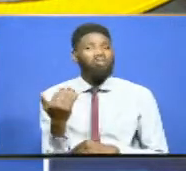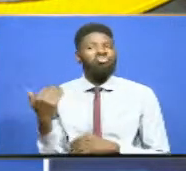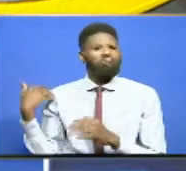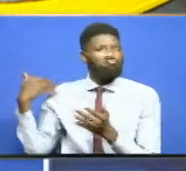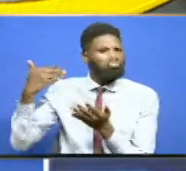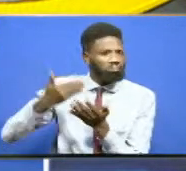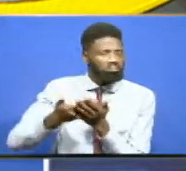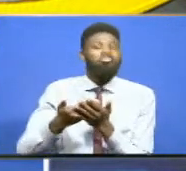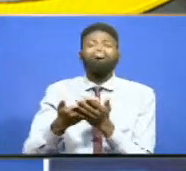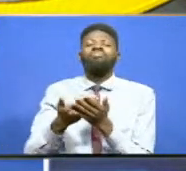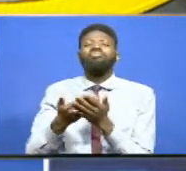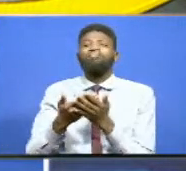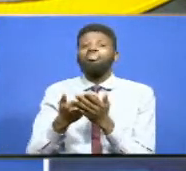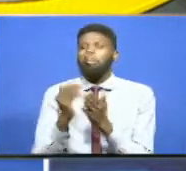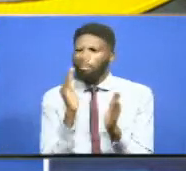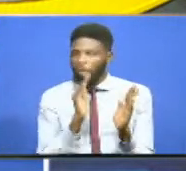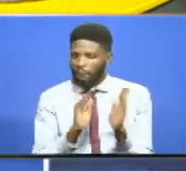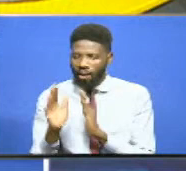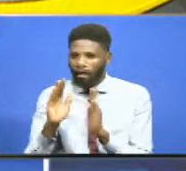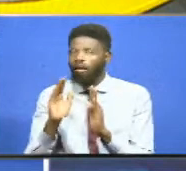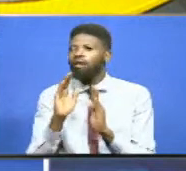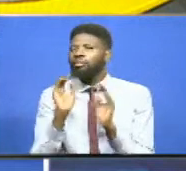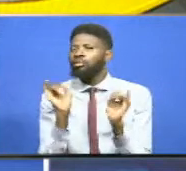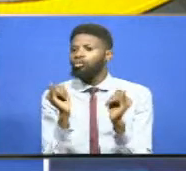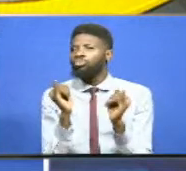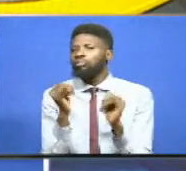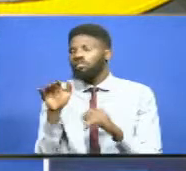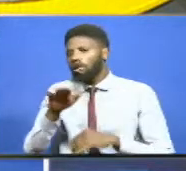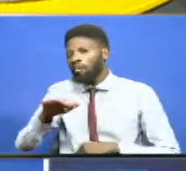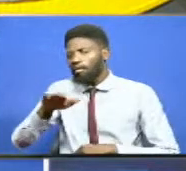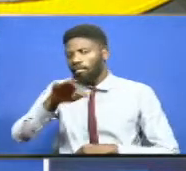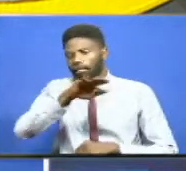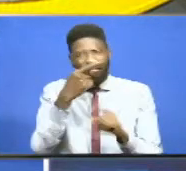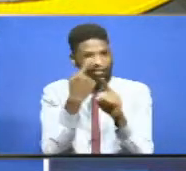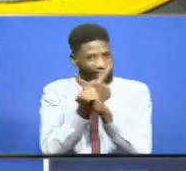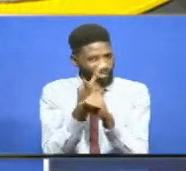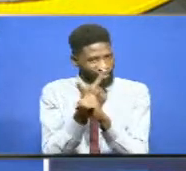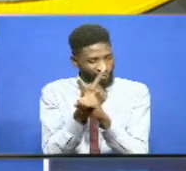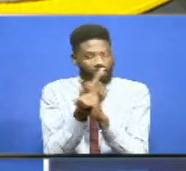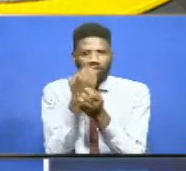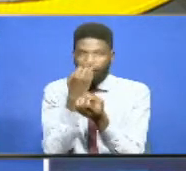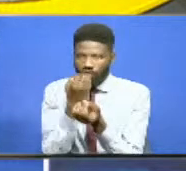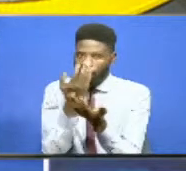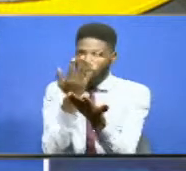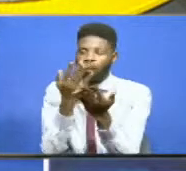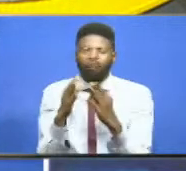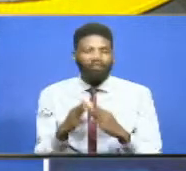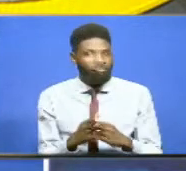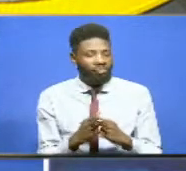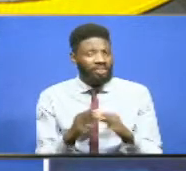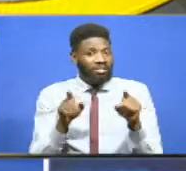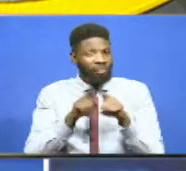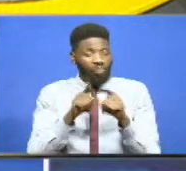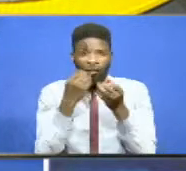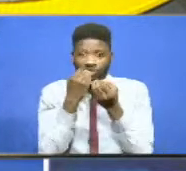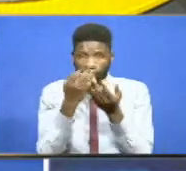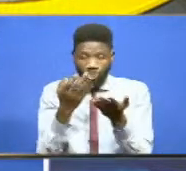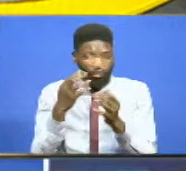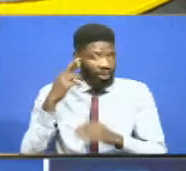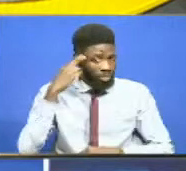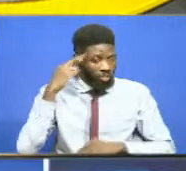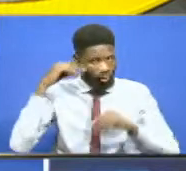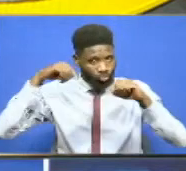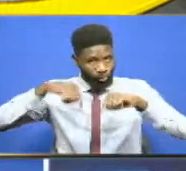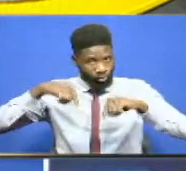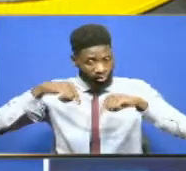mikiki mchana mkutwa kukuletea wewe taarifa kutoka maeneo mbalimbali humu nchini. Pia mtazamaji, nataka kukumbusha kwa jioni hii ya leo ni ile siku